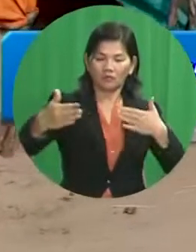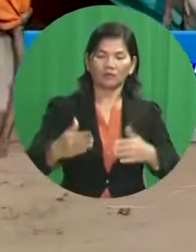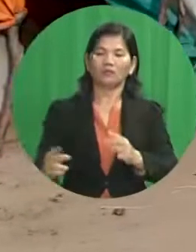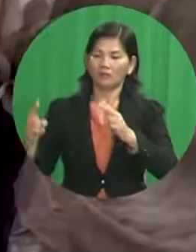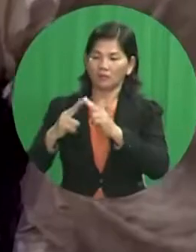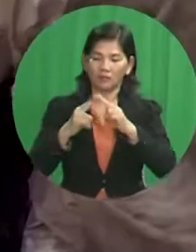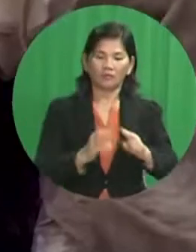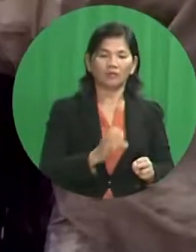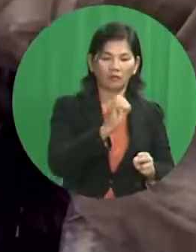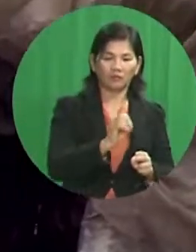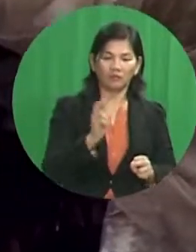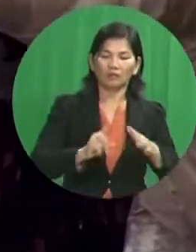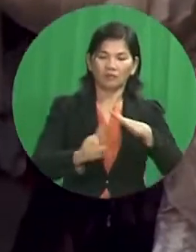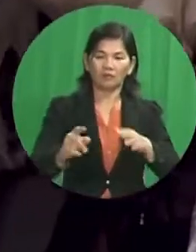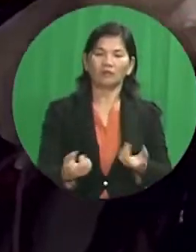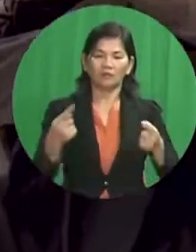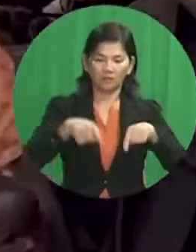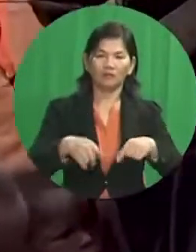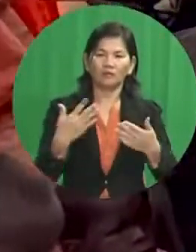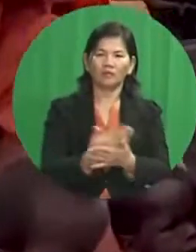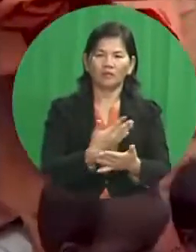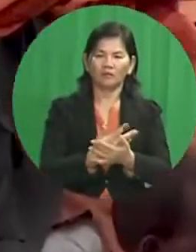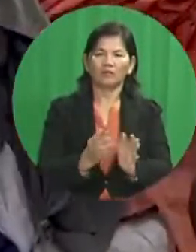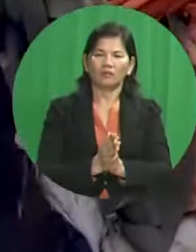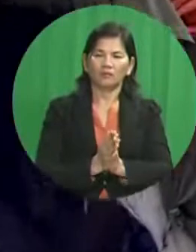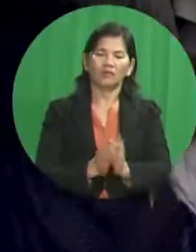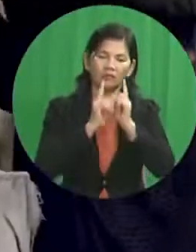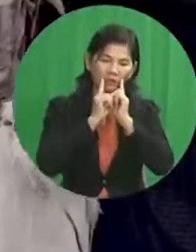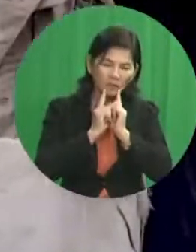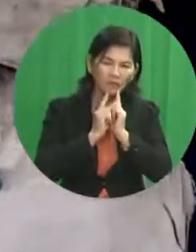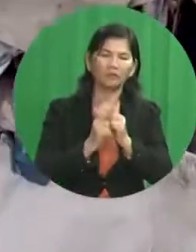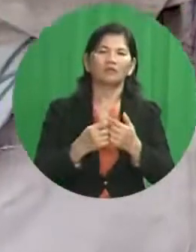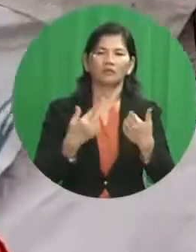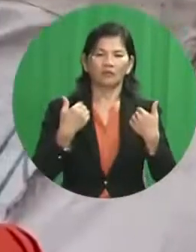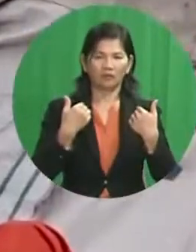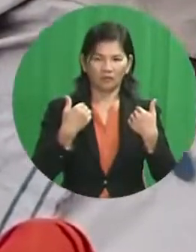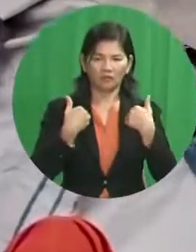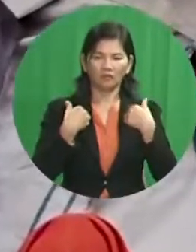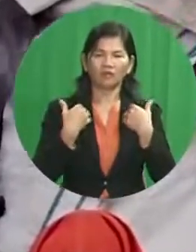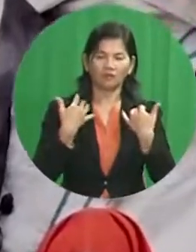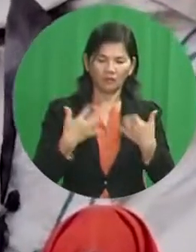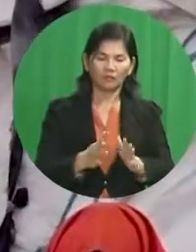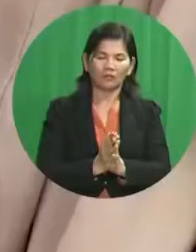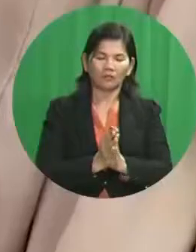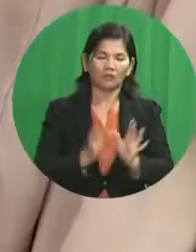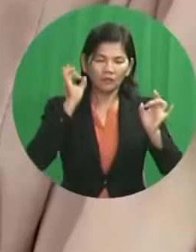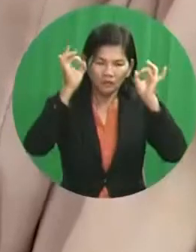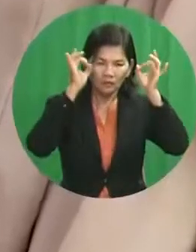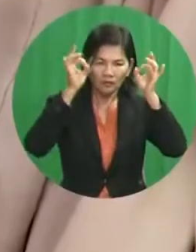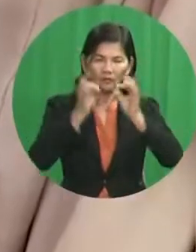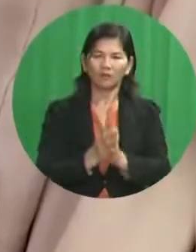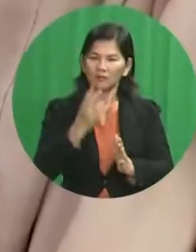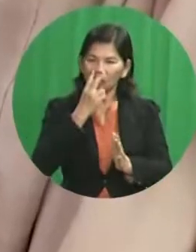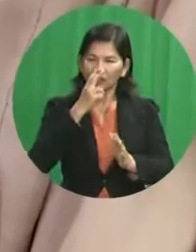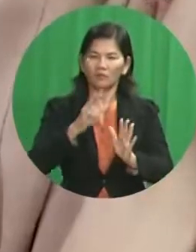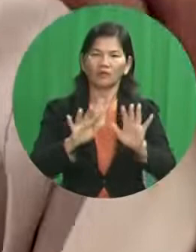ឌីស៊ូមានជនភៀសខ្លួនមកដល់ថ្មីថ្មីជាមួយនឹងភាពសោកសៅយ៉ាងច្បាស់លាស់ខណៈដែលពួកគេបានពិពណ៌នាអំពីការមើលថែ